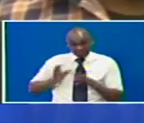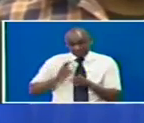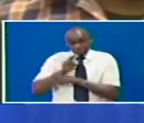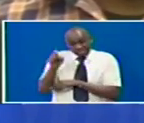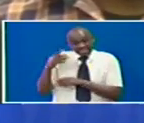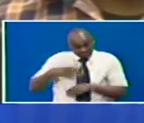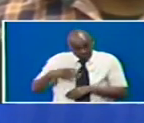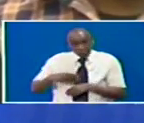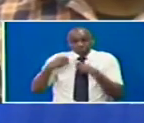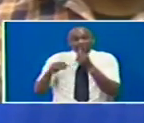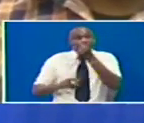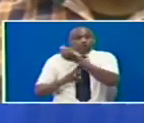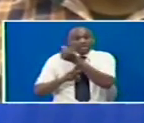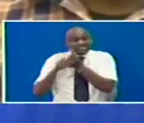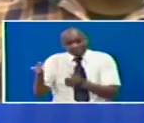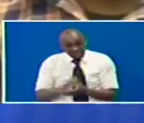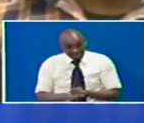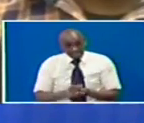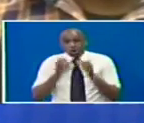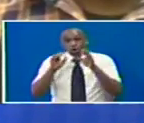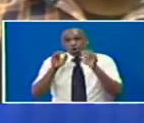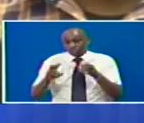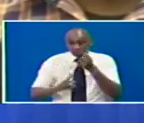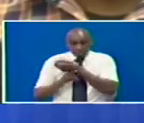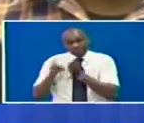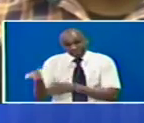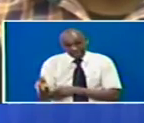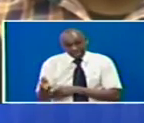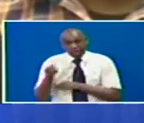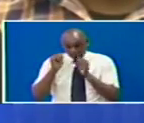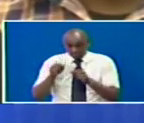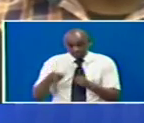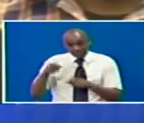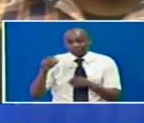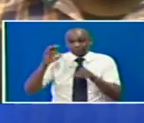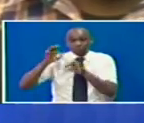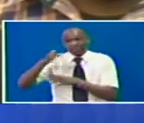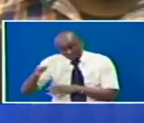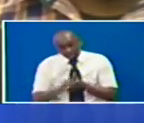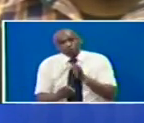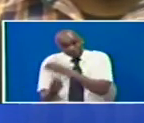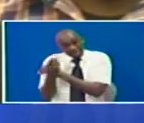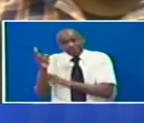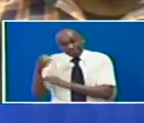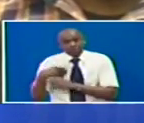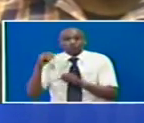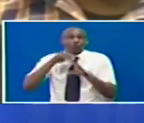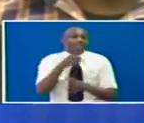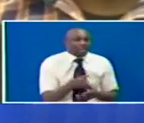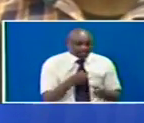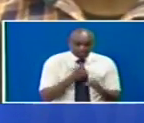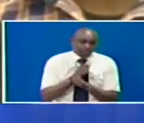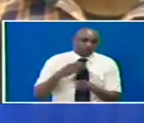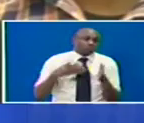terms of even giving scholarships, coaching scholarships, so that they could be able to vote where you bribe so that the thing doesn't go